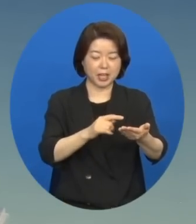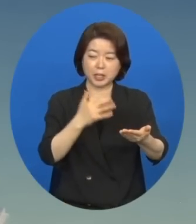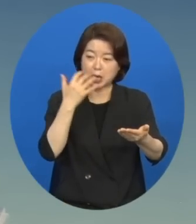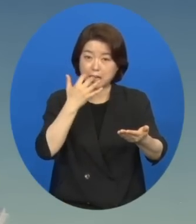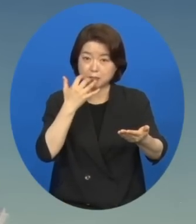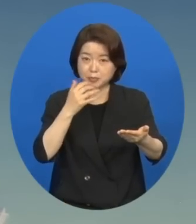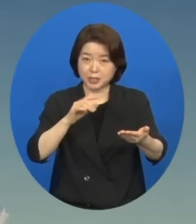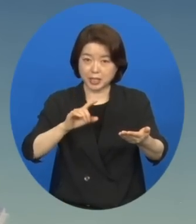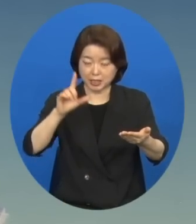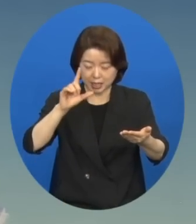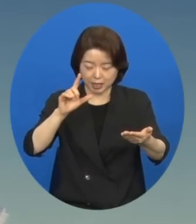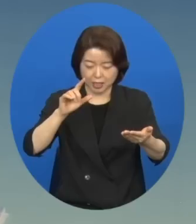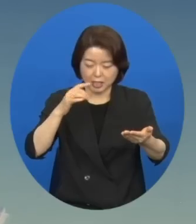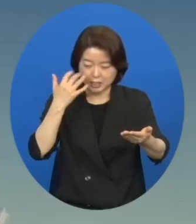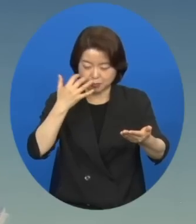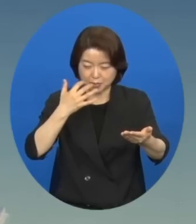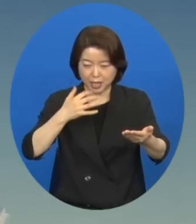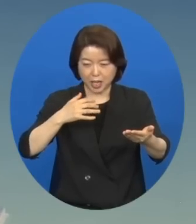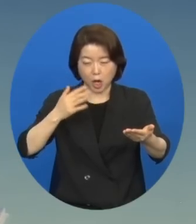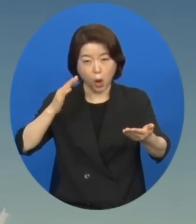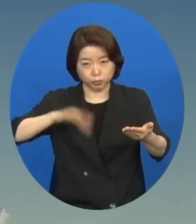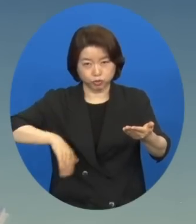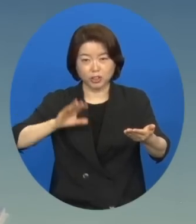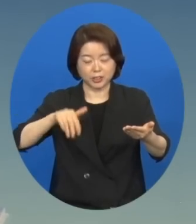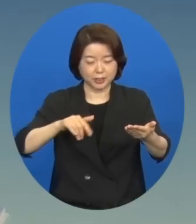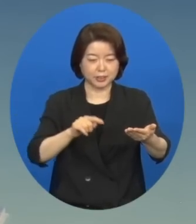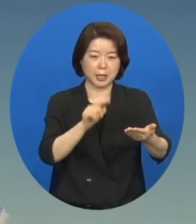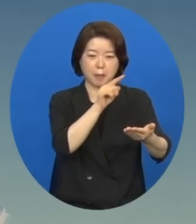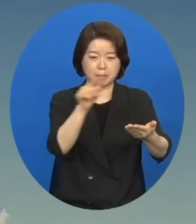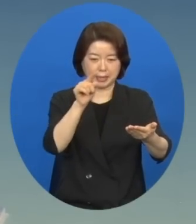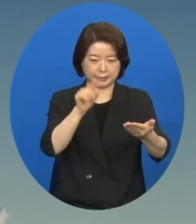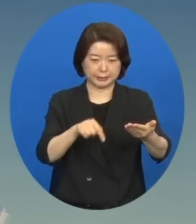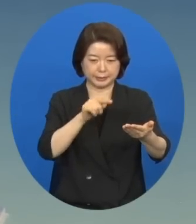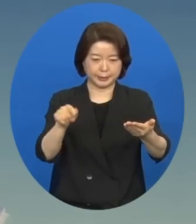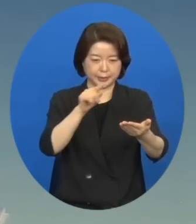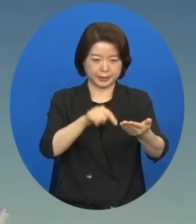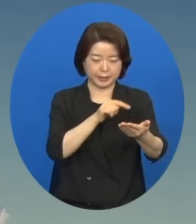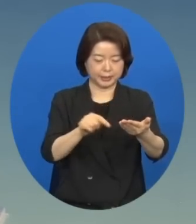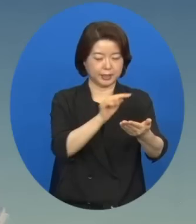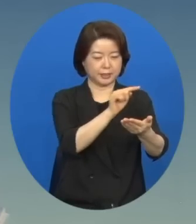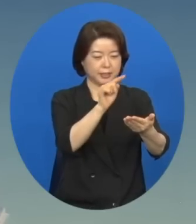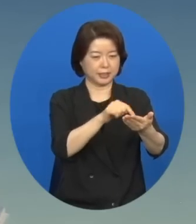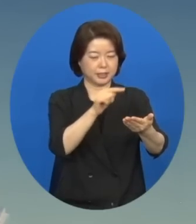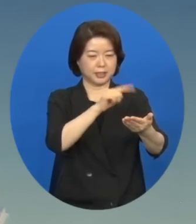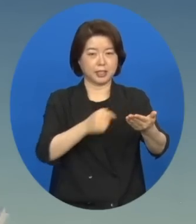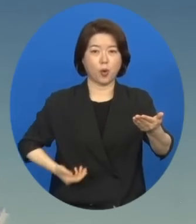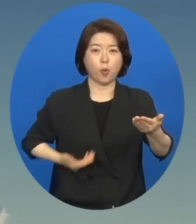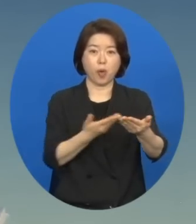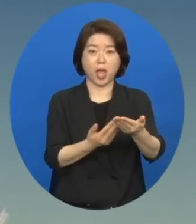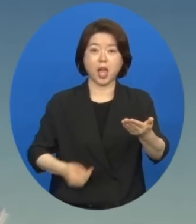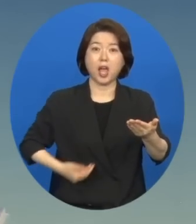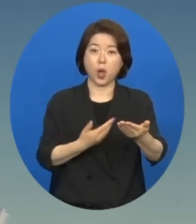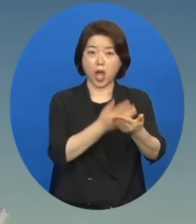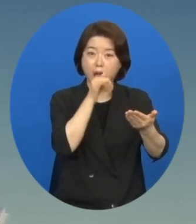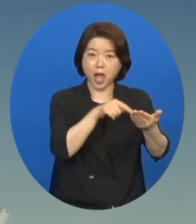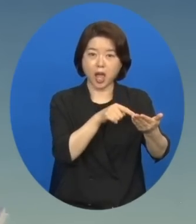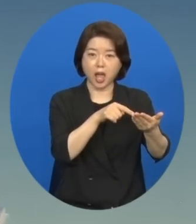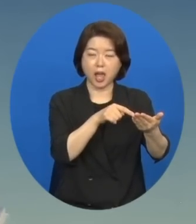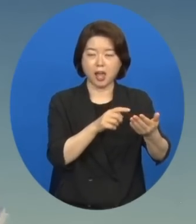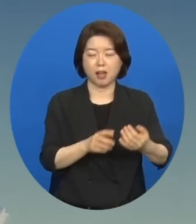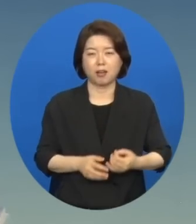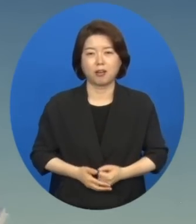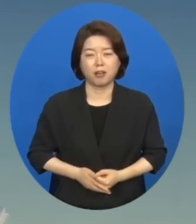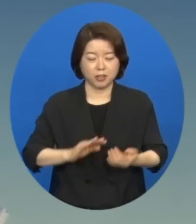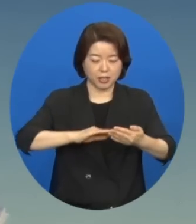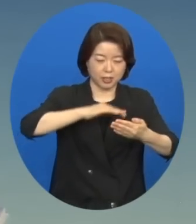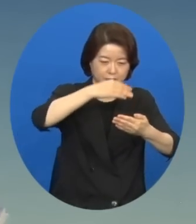음란한 것에 무너질 때마다 정말 발을 정자를 그으면서 회개해봤어요. 그런데 그